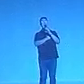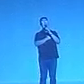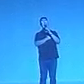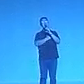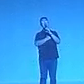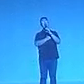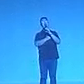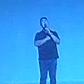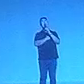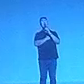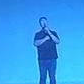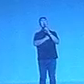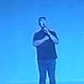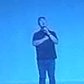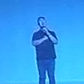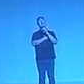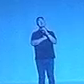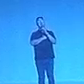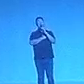살아가는 것,